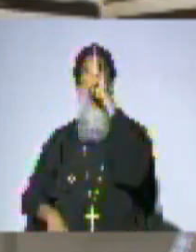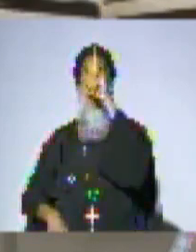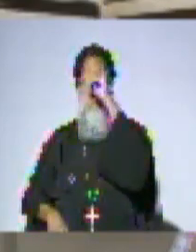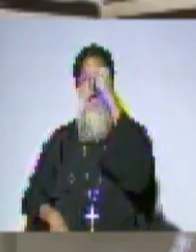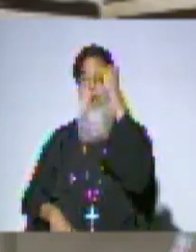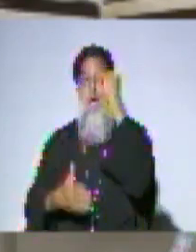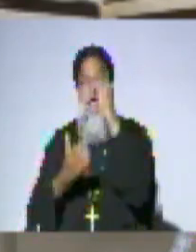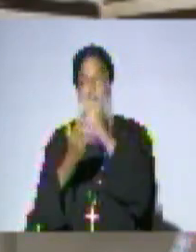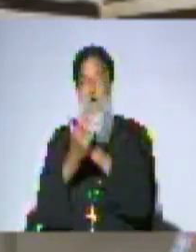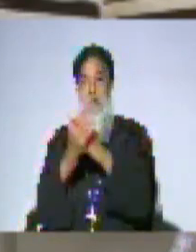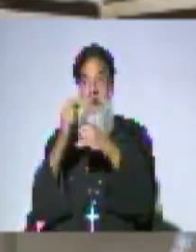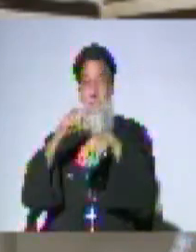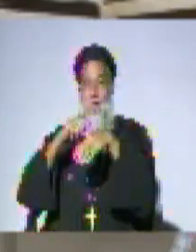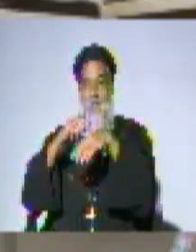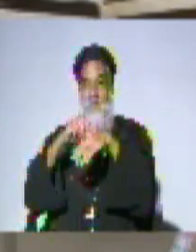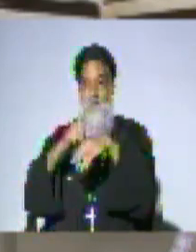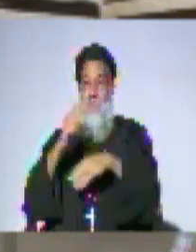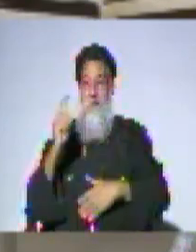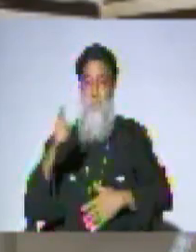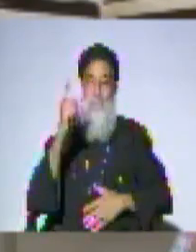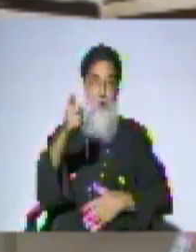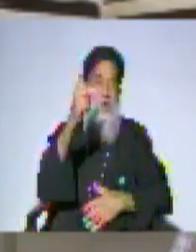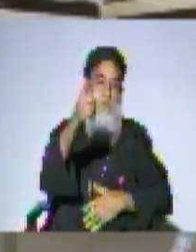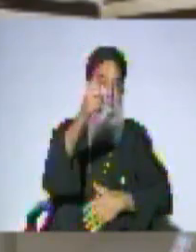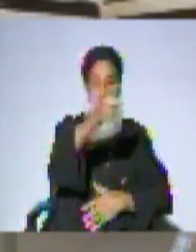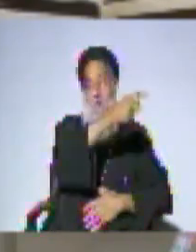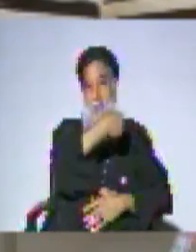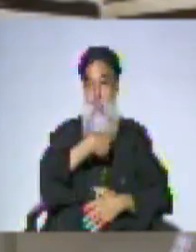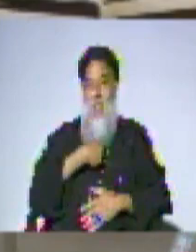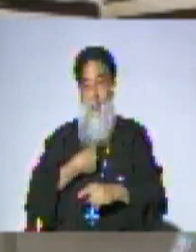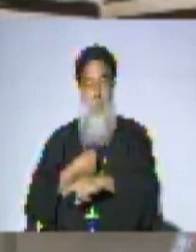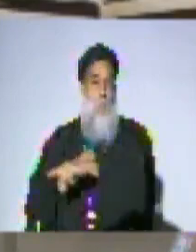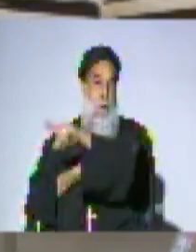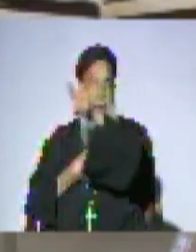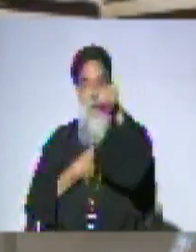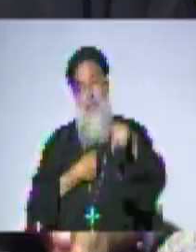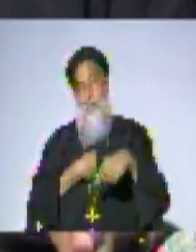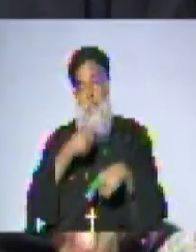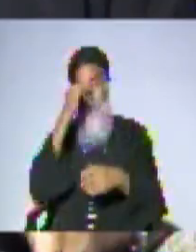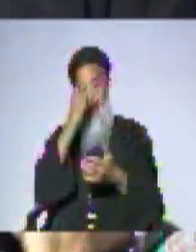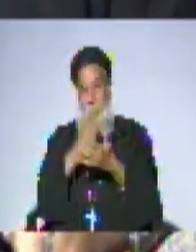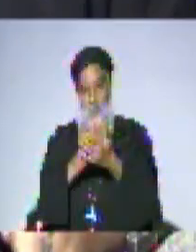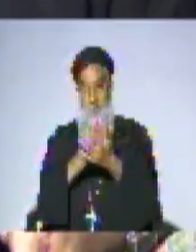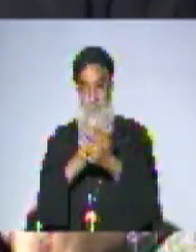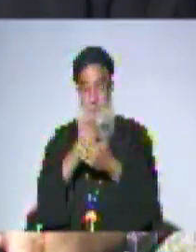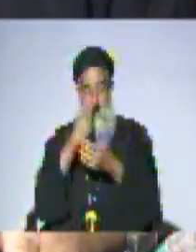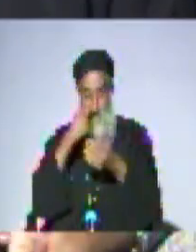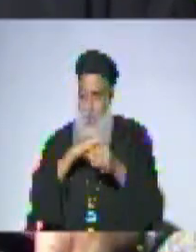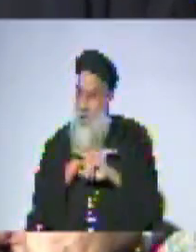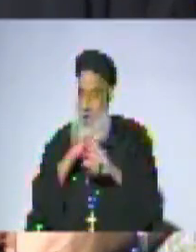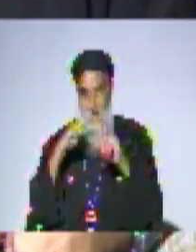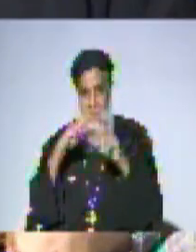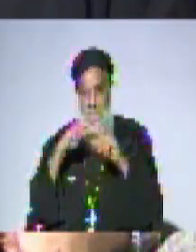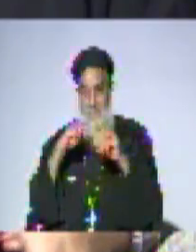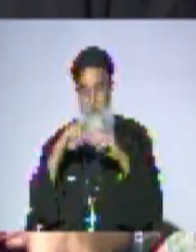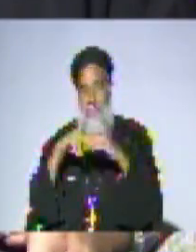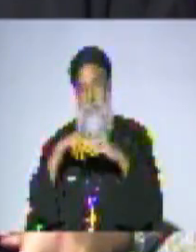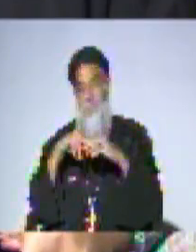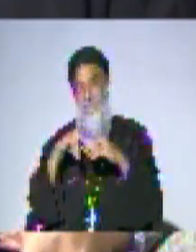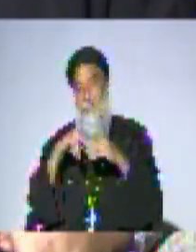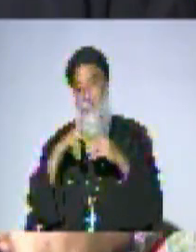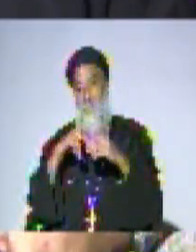الخليق. سلطان الله على الخليق. مش معنى ان ربنا بيذلنا يعني. لا طبعا. لا